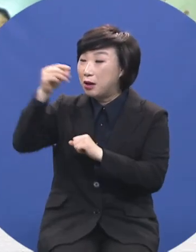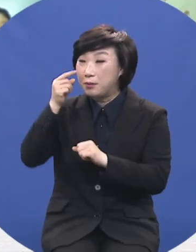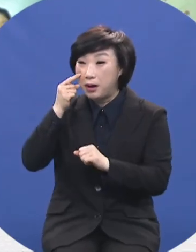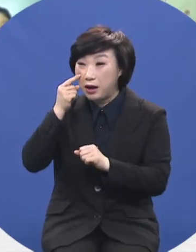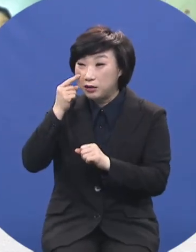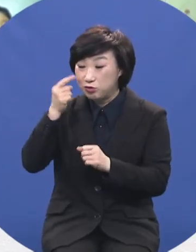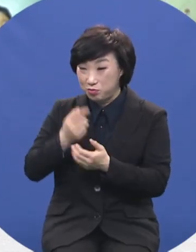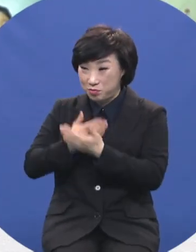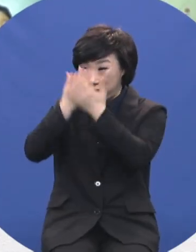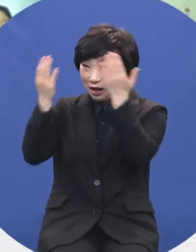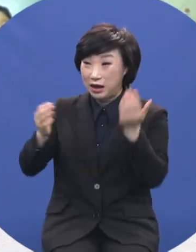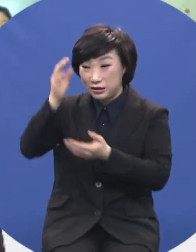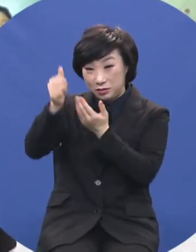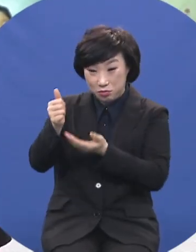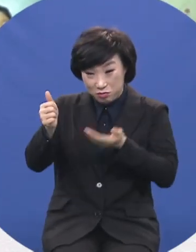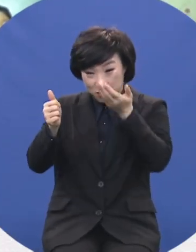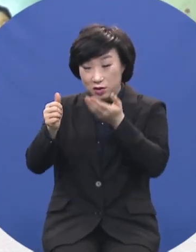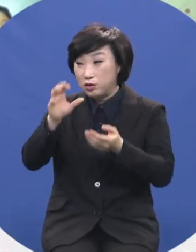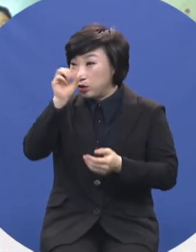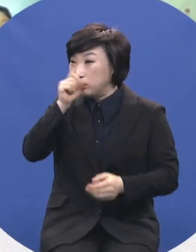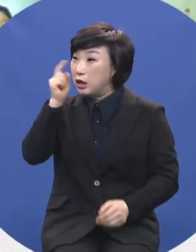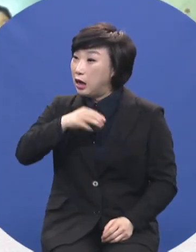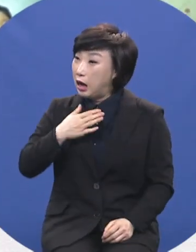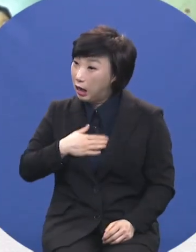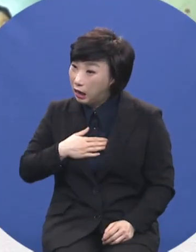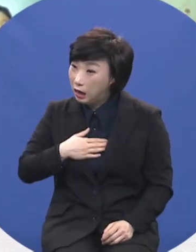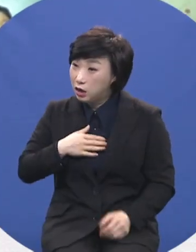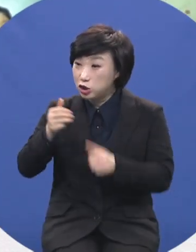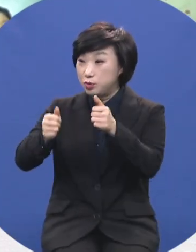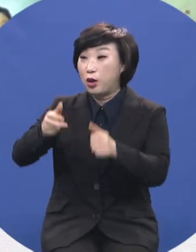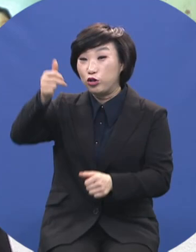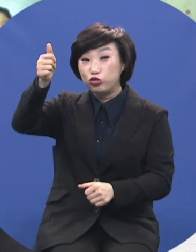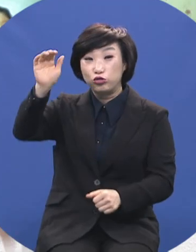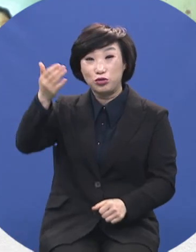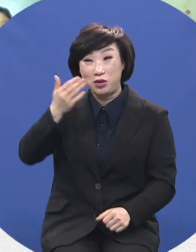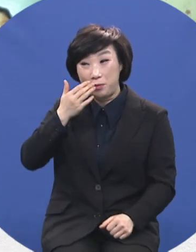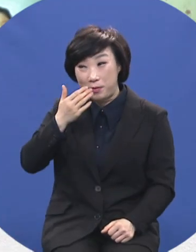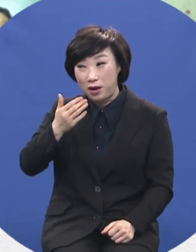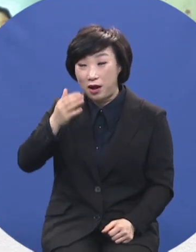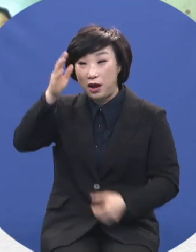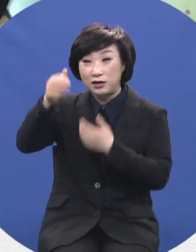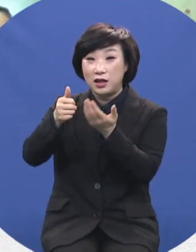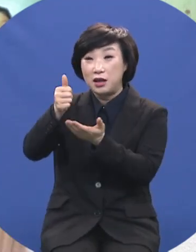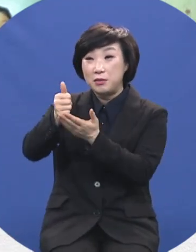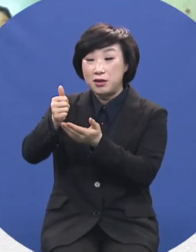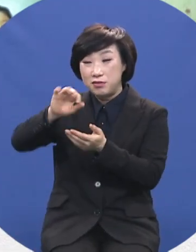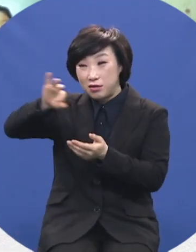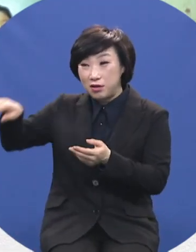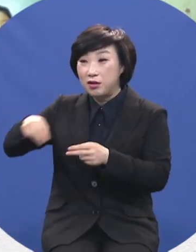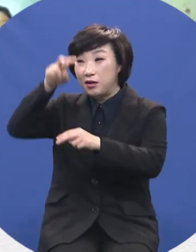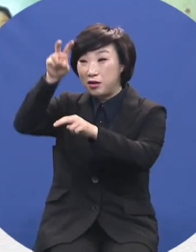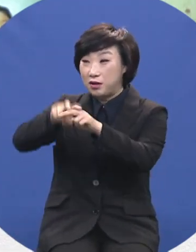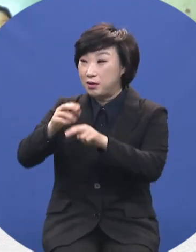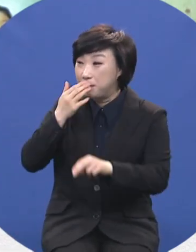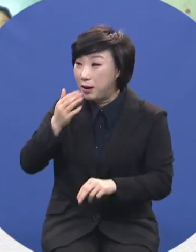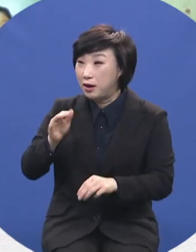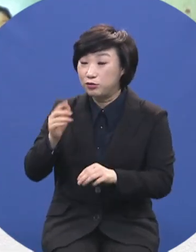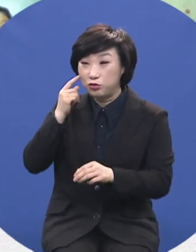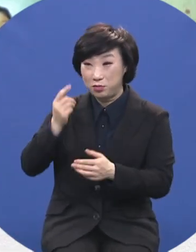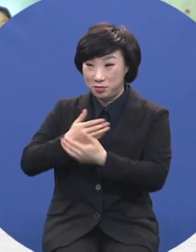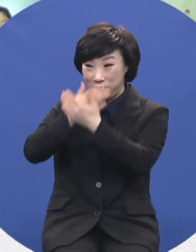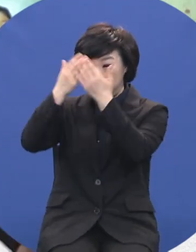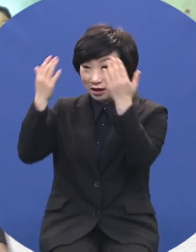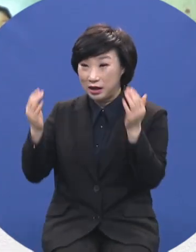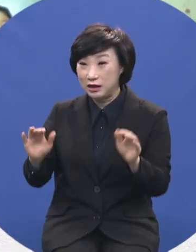네 선악을 알겠죠. 심판주가 될 것이며 하나님의 자리 앉게 될 것이며 눈이